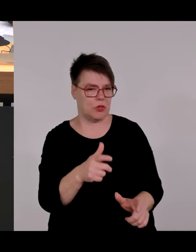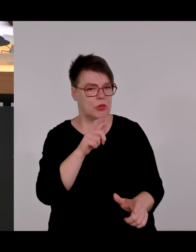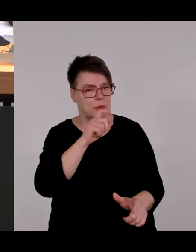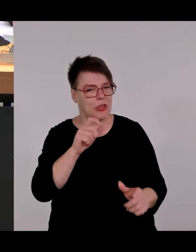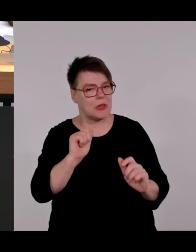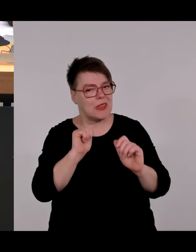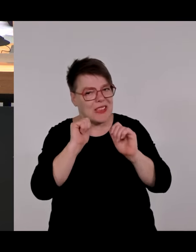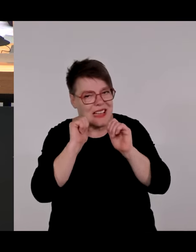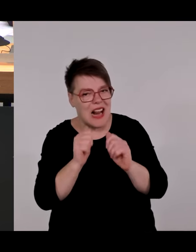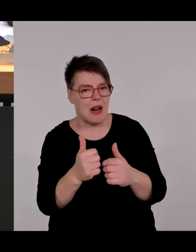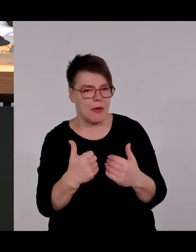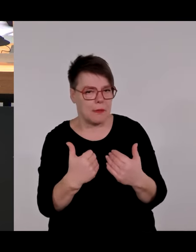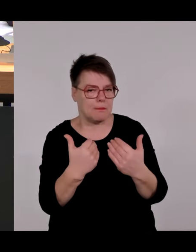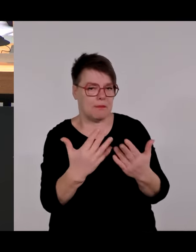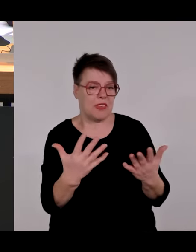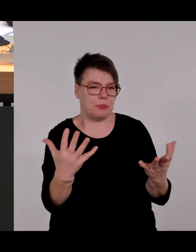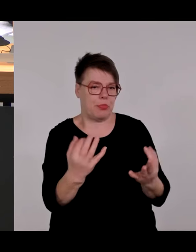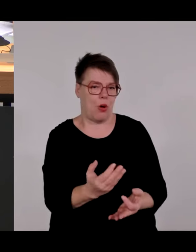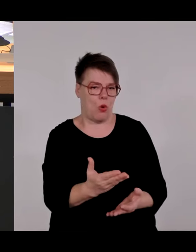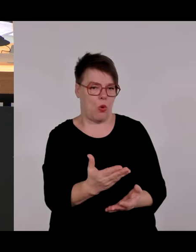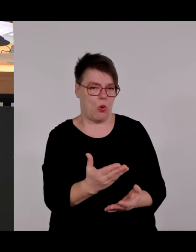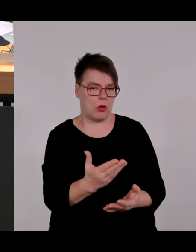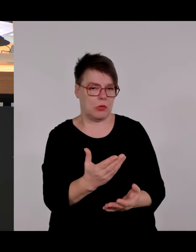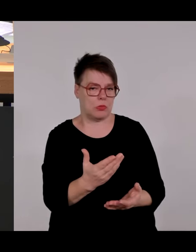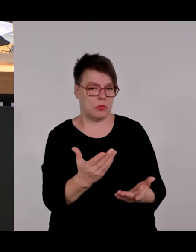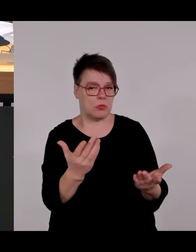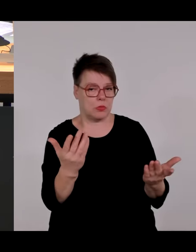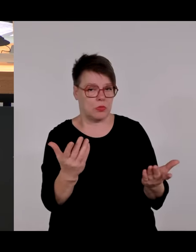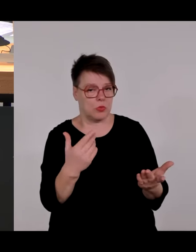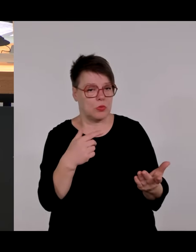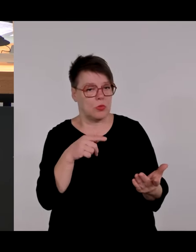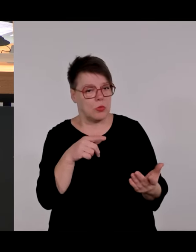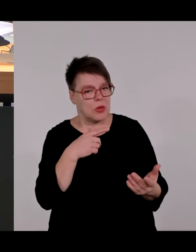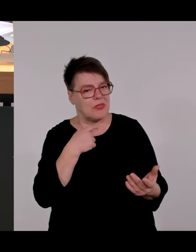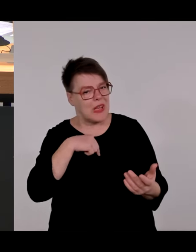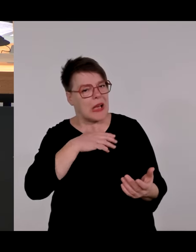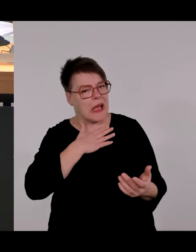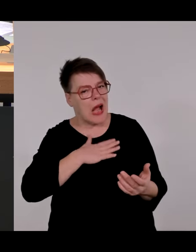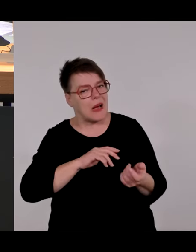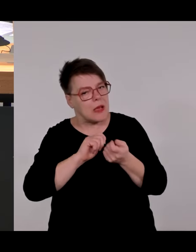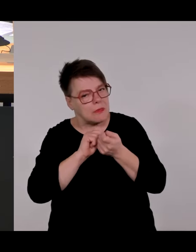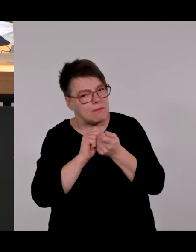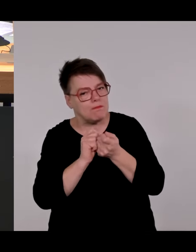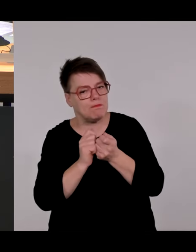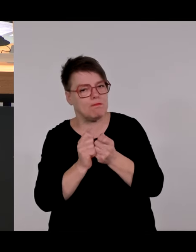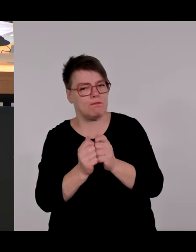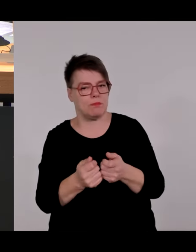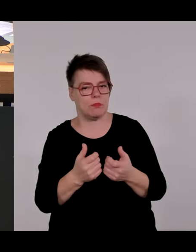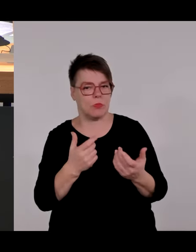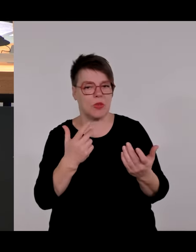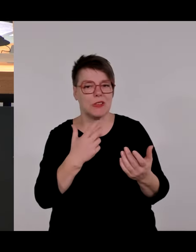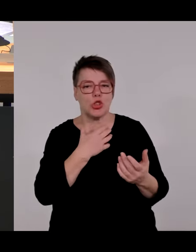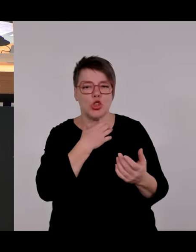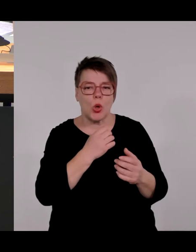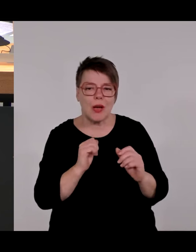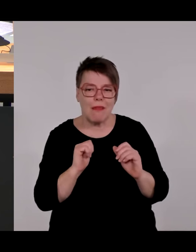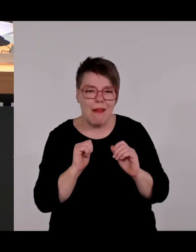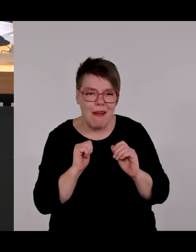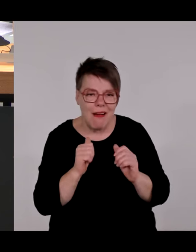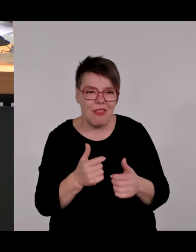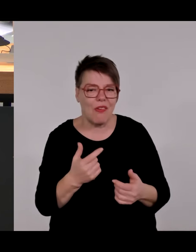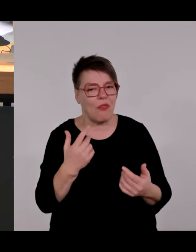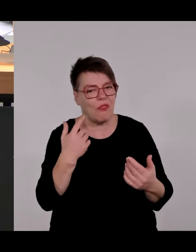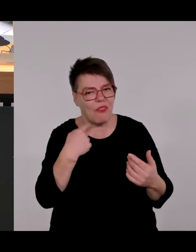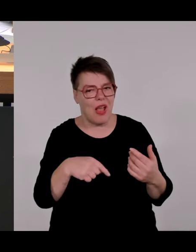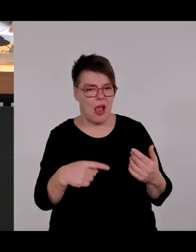Obdachlosenhilfe, Übernachtungsmöglichkeiten für Konsumierende zu schaffen und das Angebot, das immer noch sehr defizitäre Angebot an Drogenkonsumräumen zu